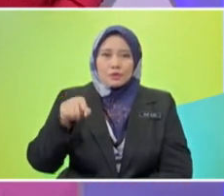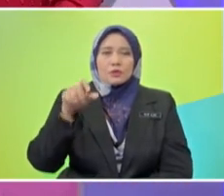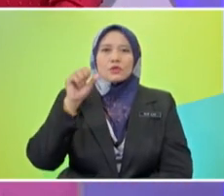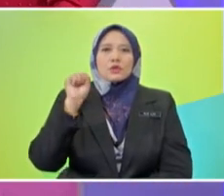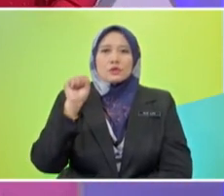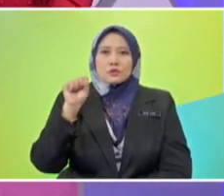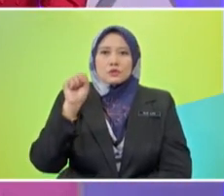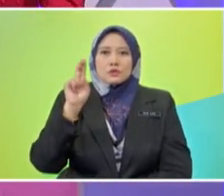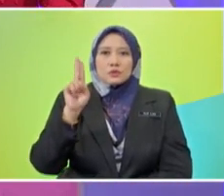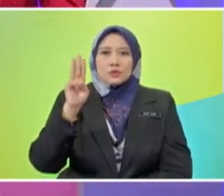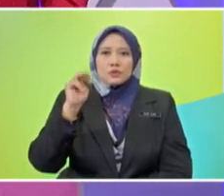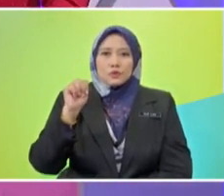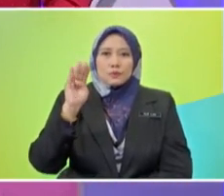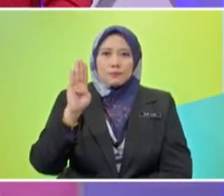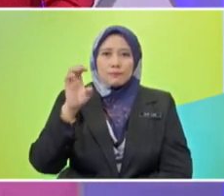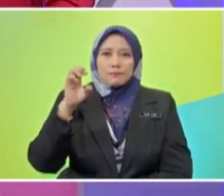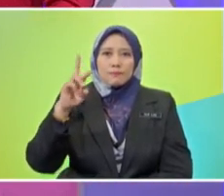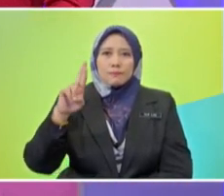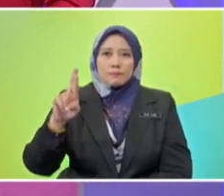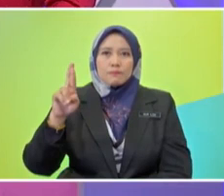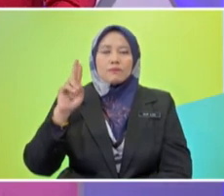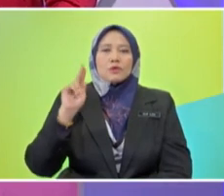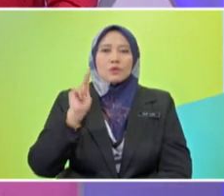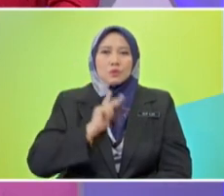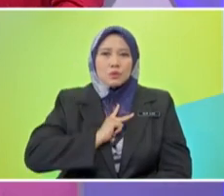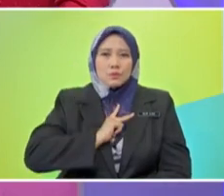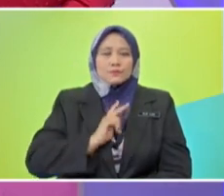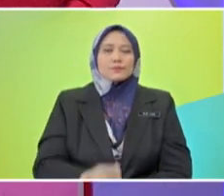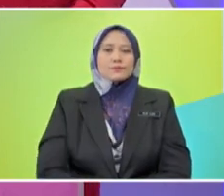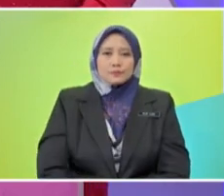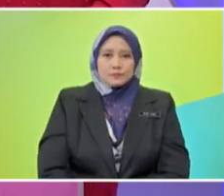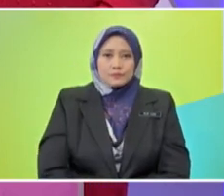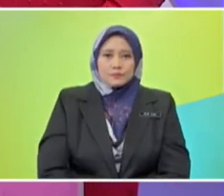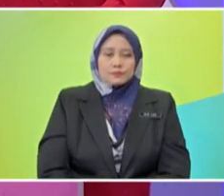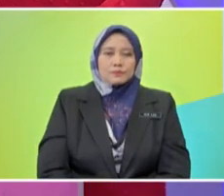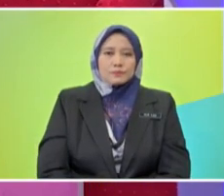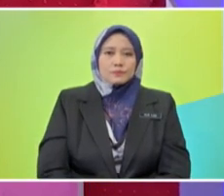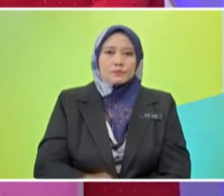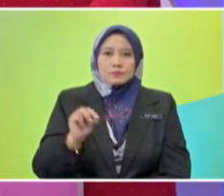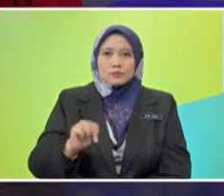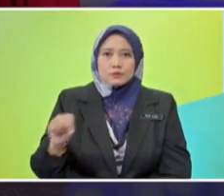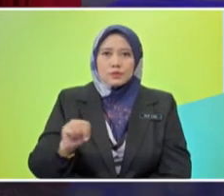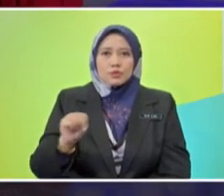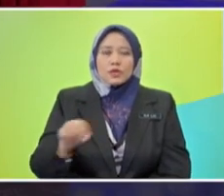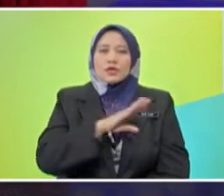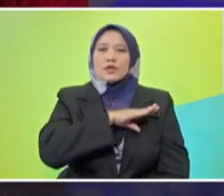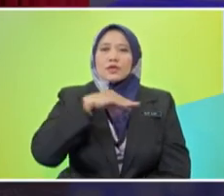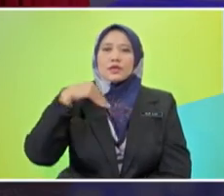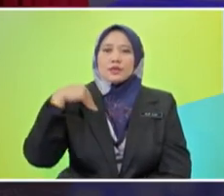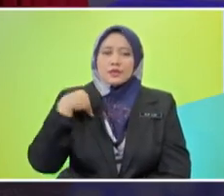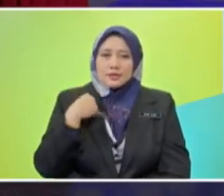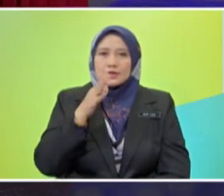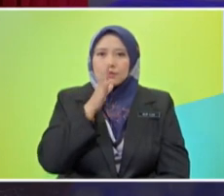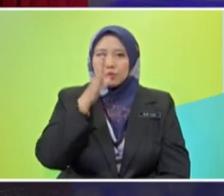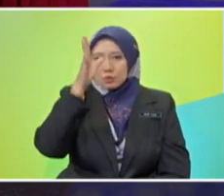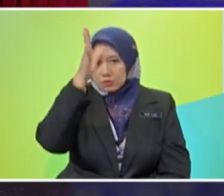saja. Tetapi ibu bapa pun boleh juga melayari laman tersebut. Yang dekat bawah ni. Okey, nampak